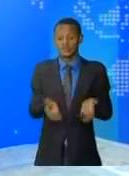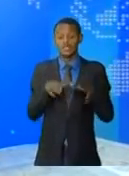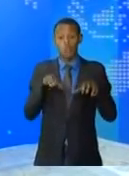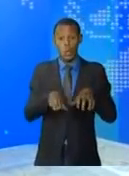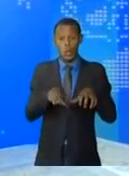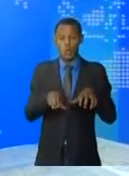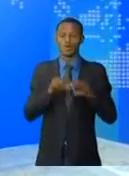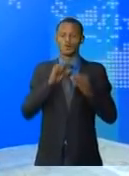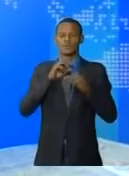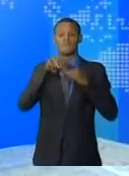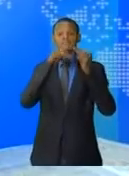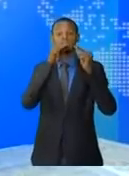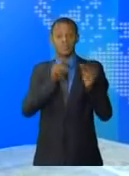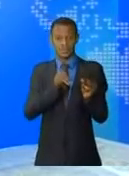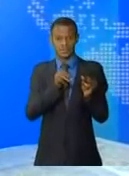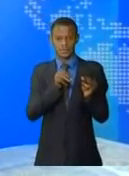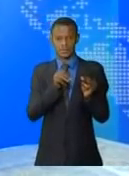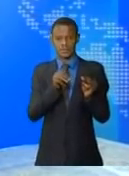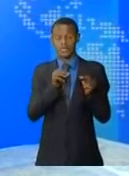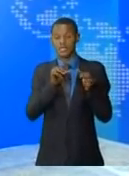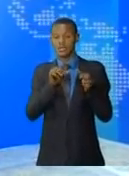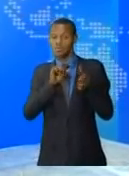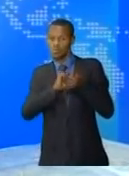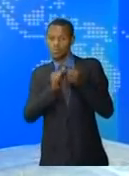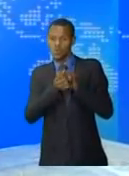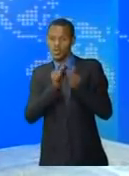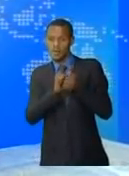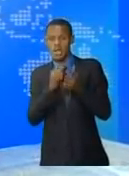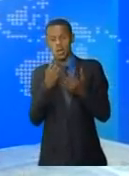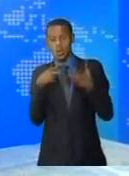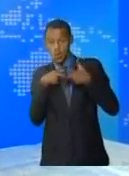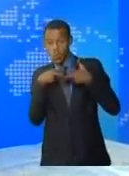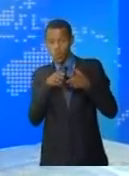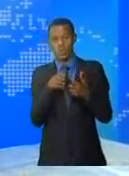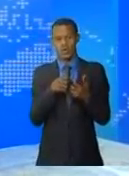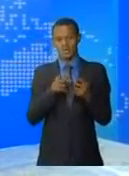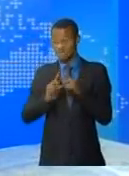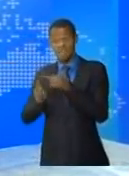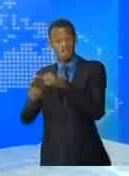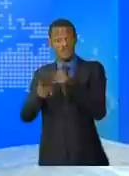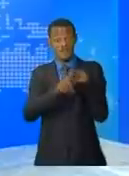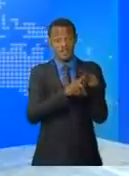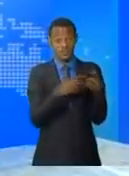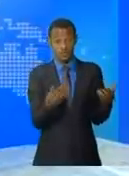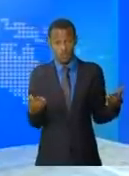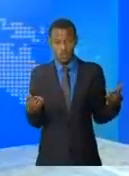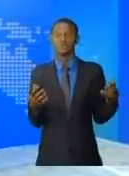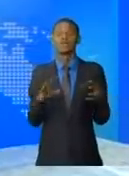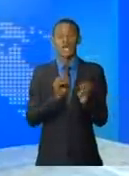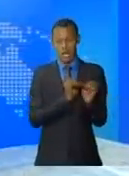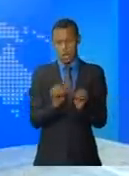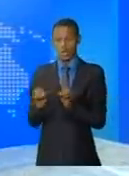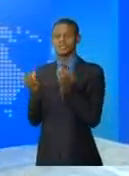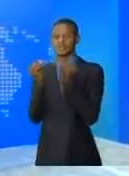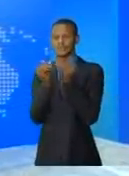organisé une matinée de vulgarisation sur la réforme de ces secteurs. Des outils de compilation de textes juridiques